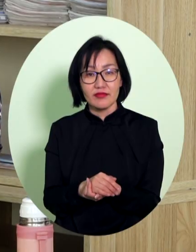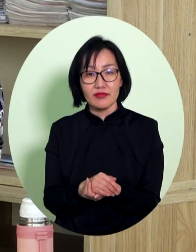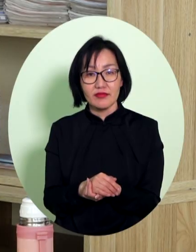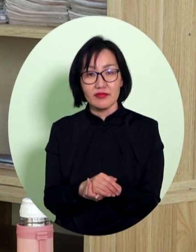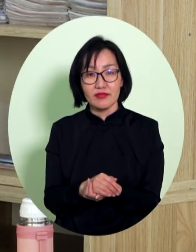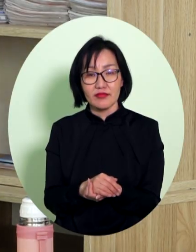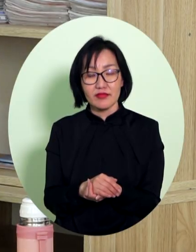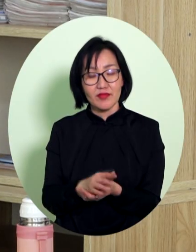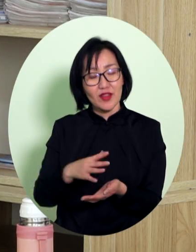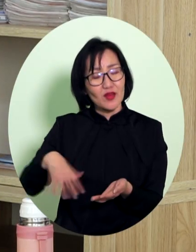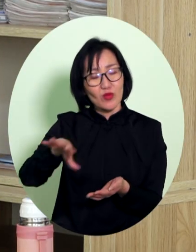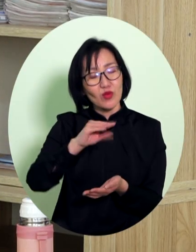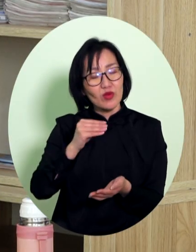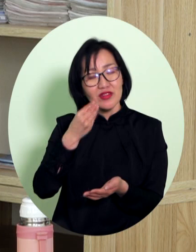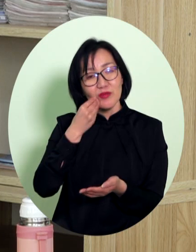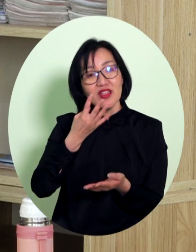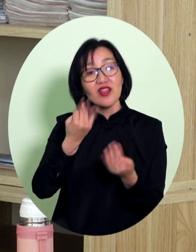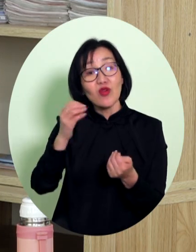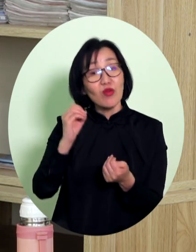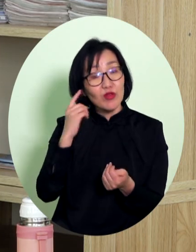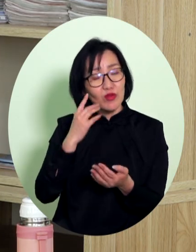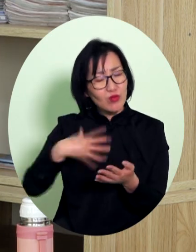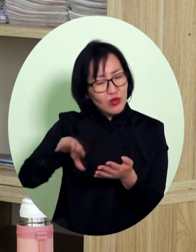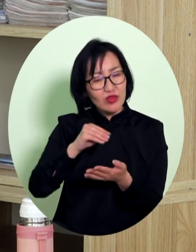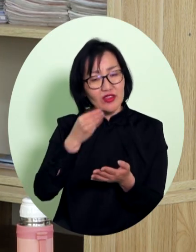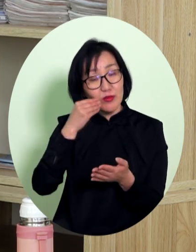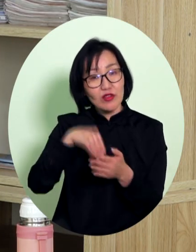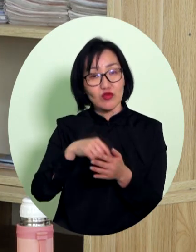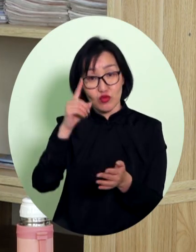За бүгдээр бүх жимсээ хэдэн хувь гэж авах уу?